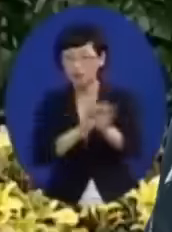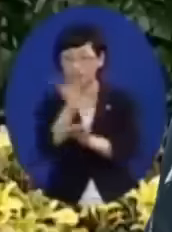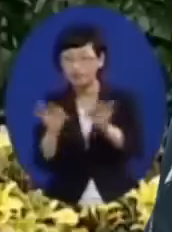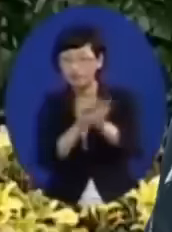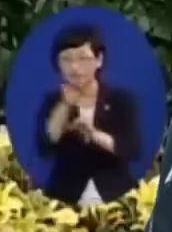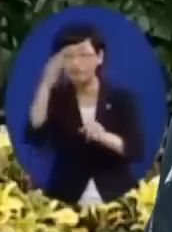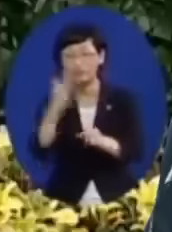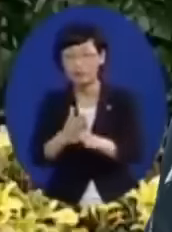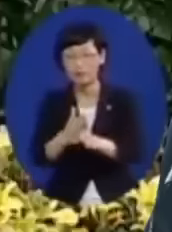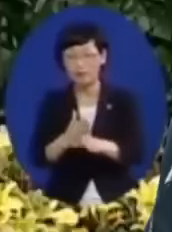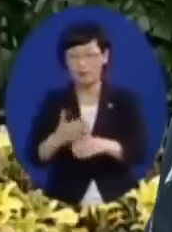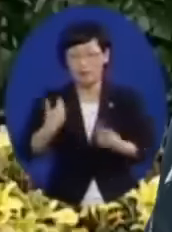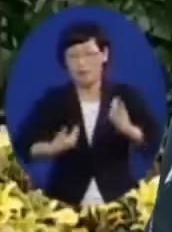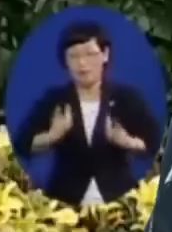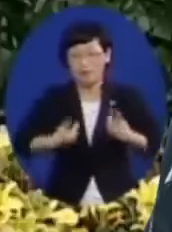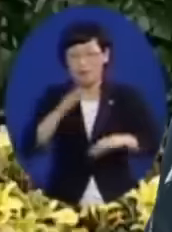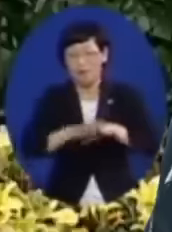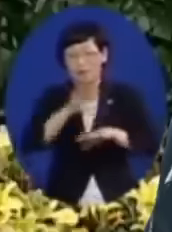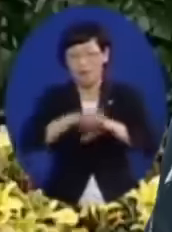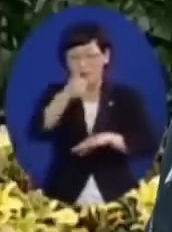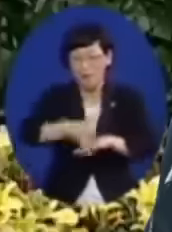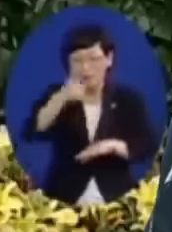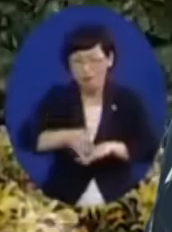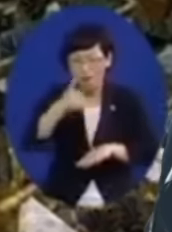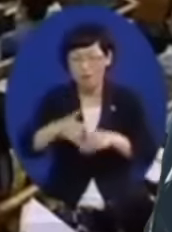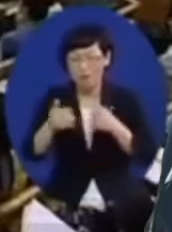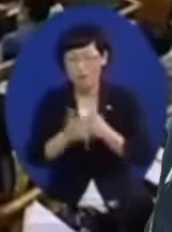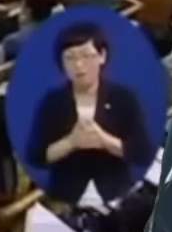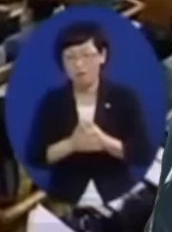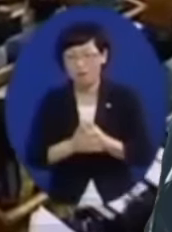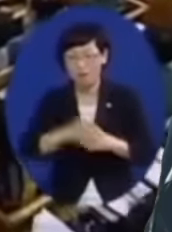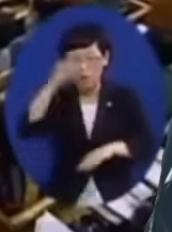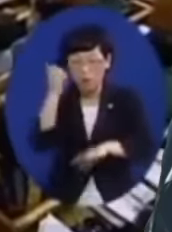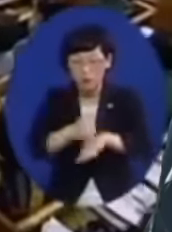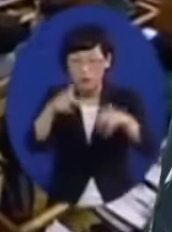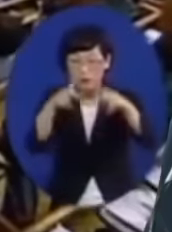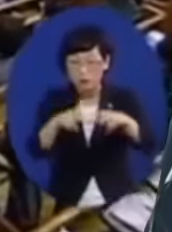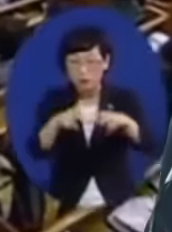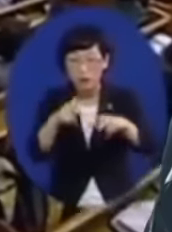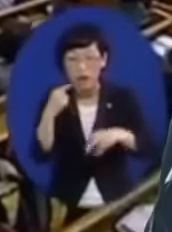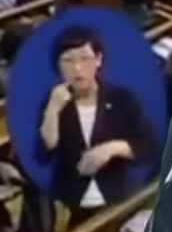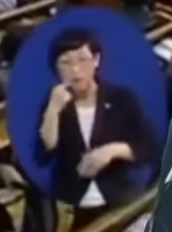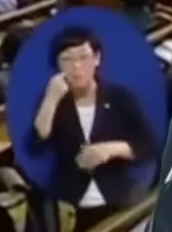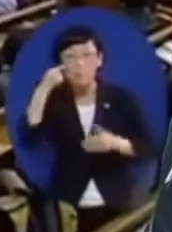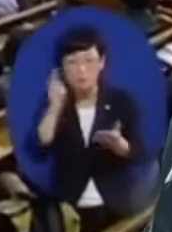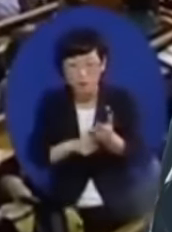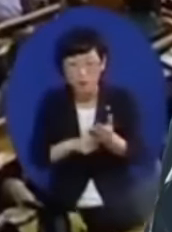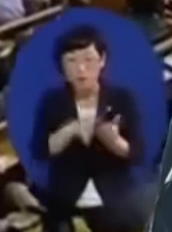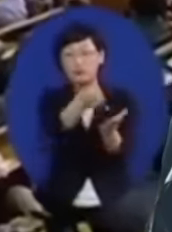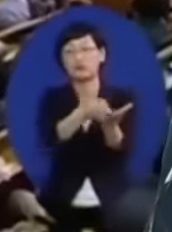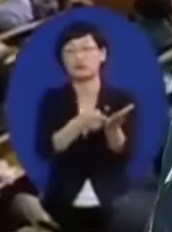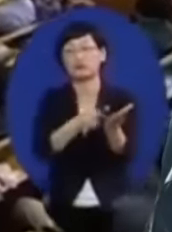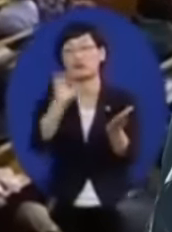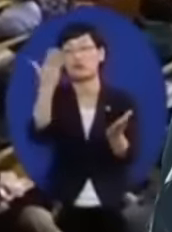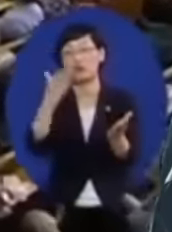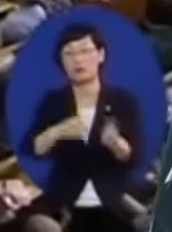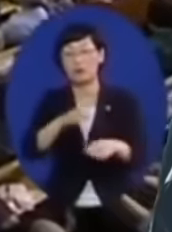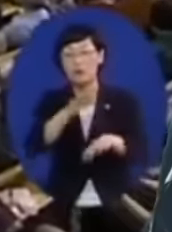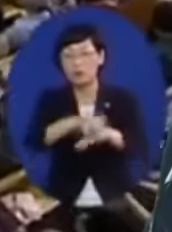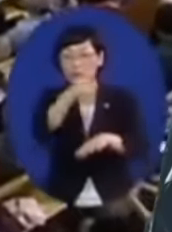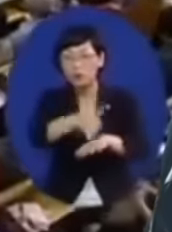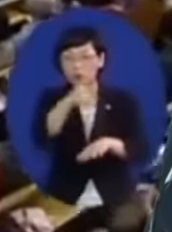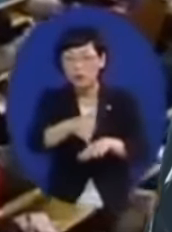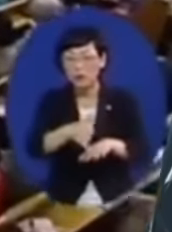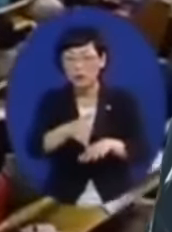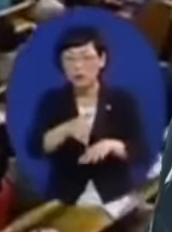쉴 새 없이 바쁜 농사일로 결국 자궁암이 발견되어 수술을 해야 했습니다. 농장은